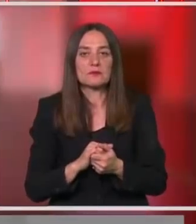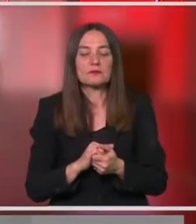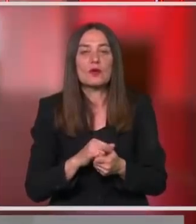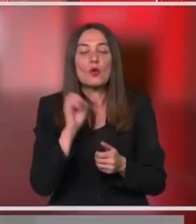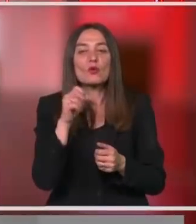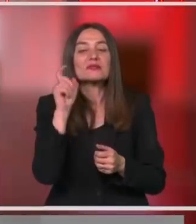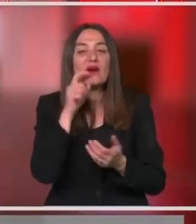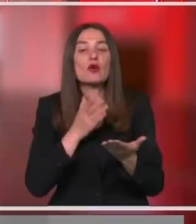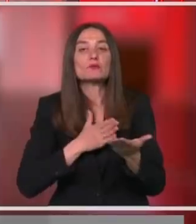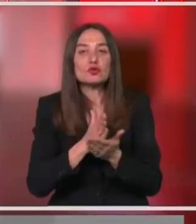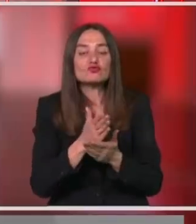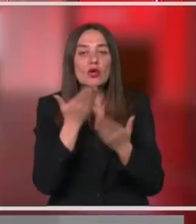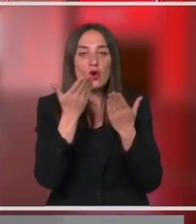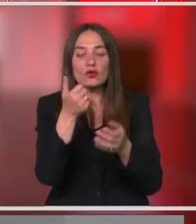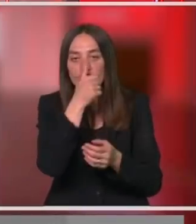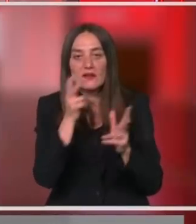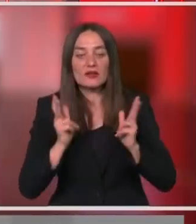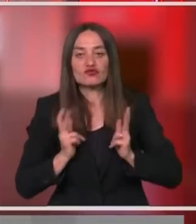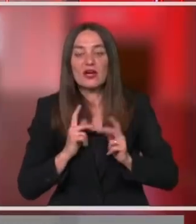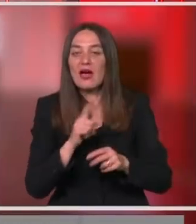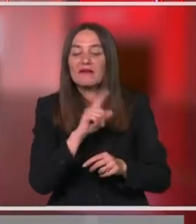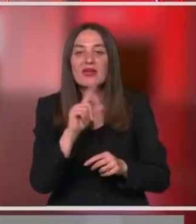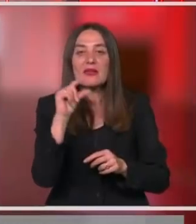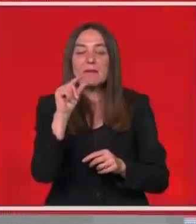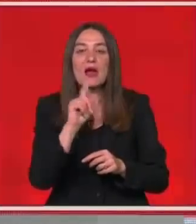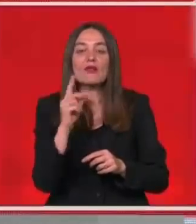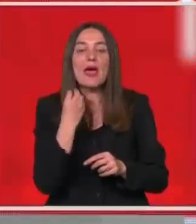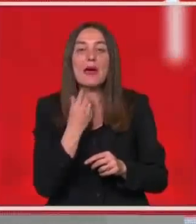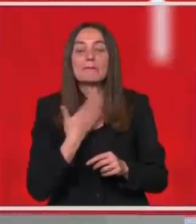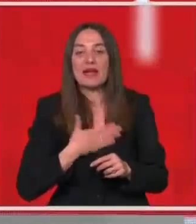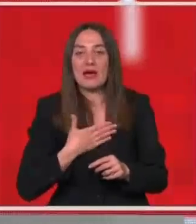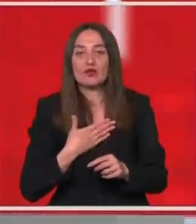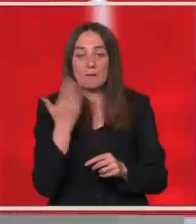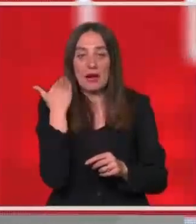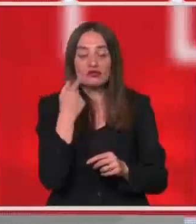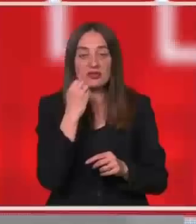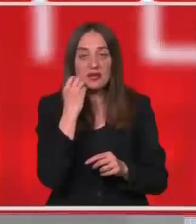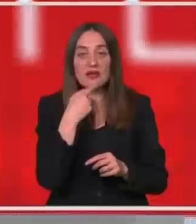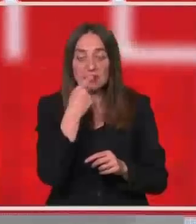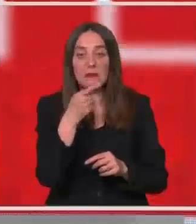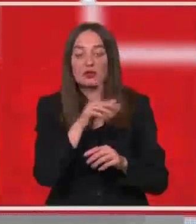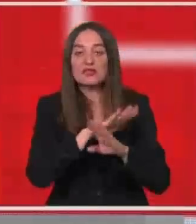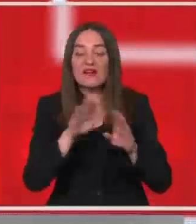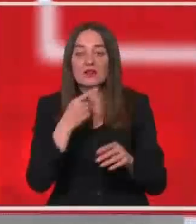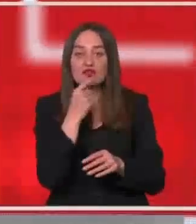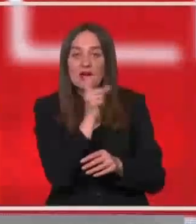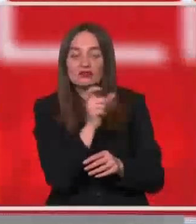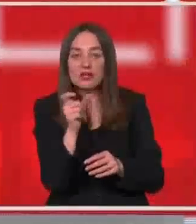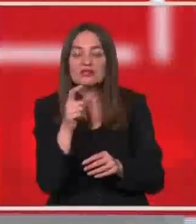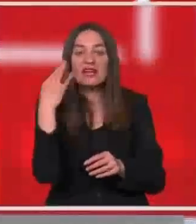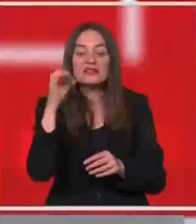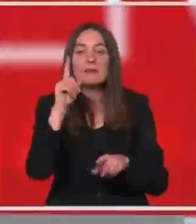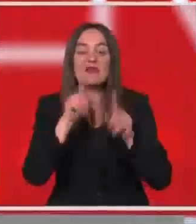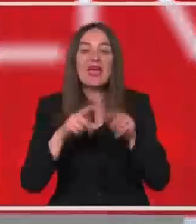svakom slučaju, ono što nas čeka nije ni malo prijatno. I maločas kad sam govorio, i tu sam završio rečenicu, samo